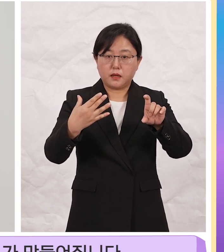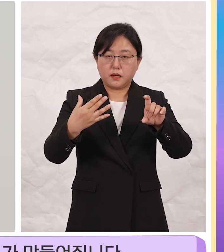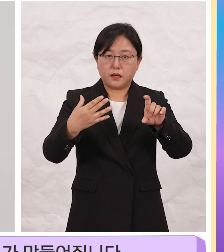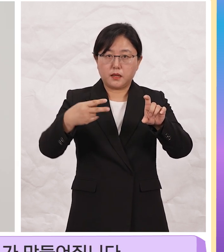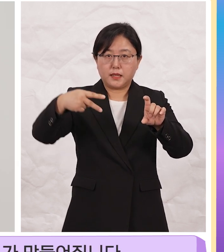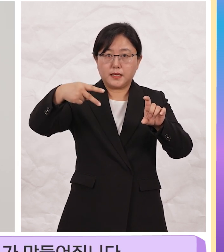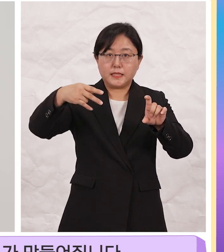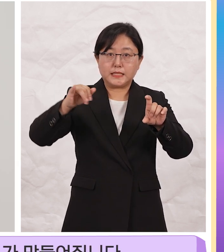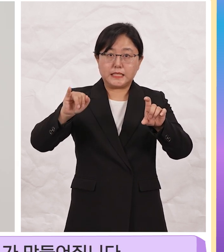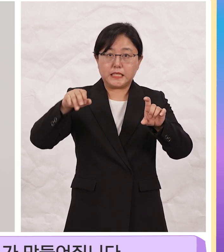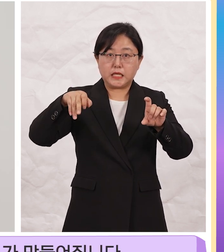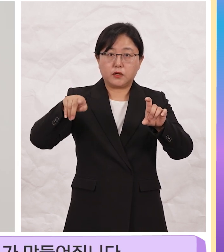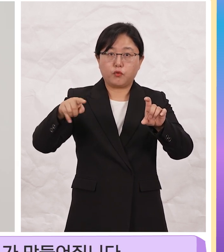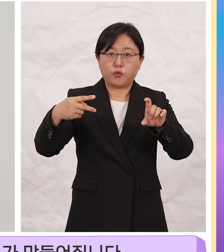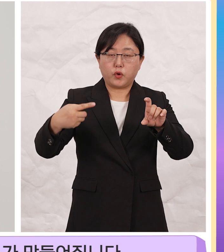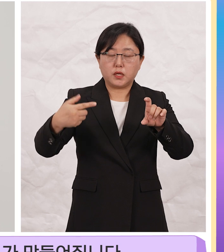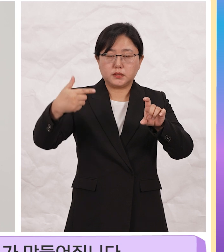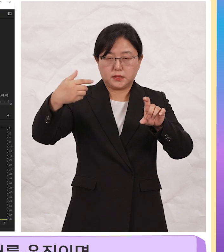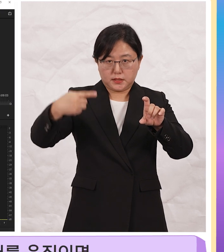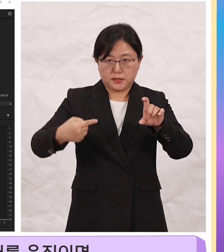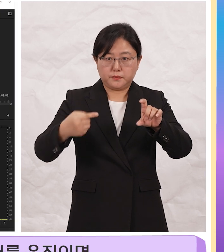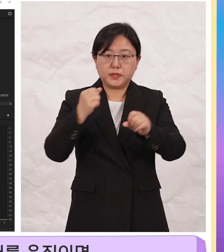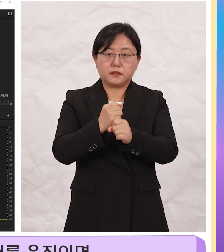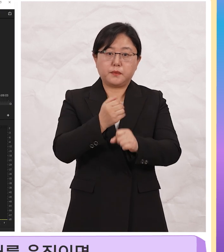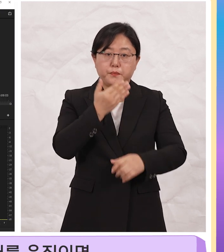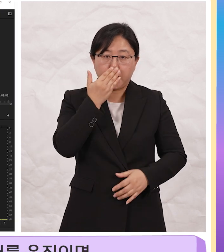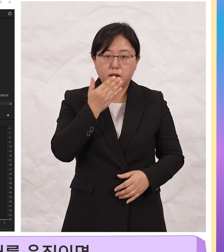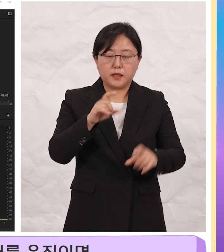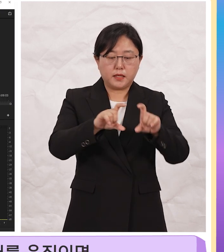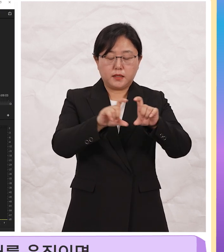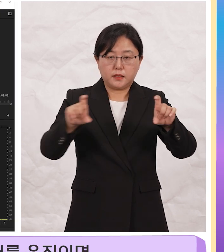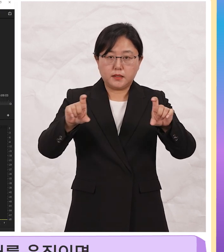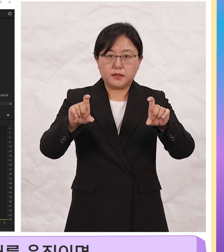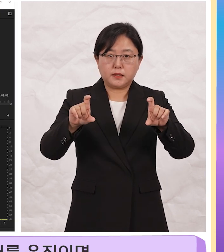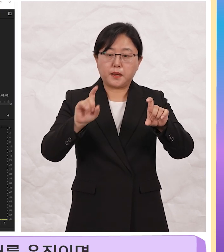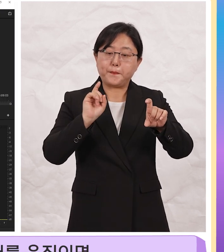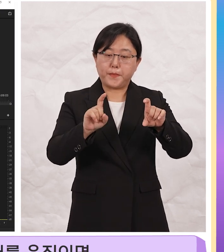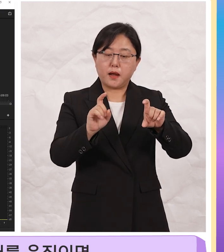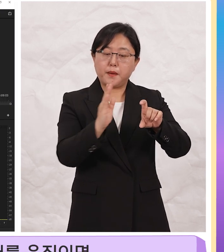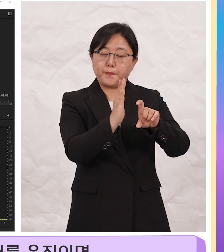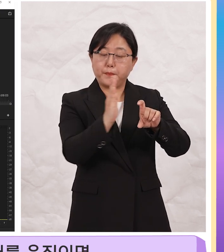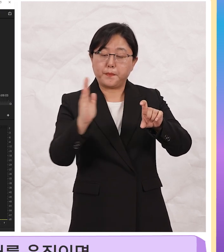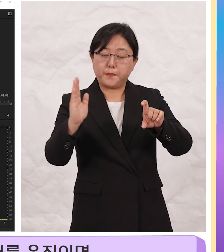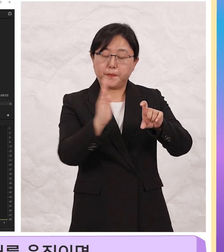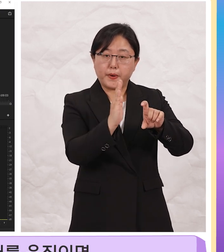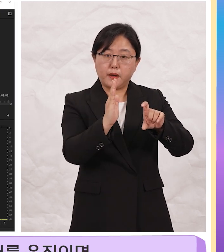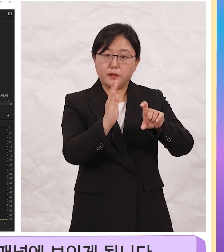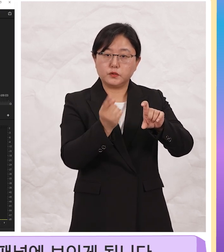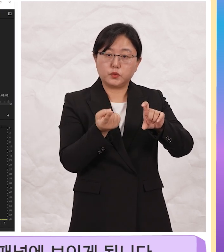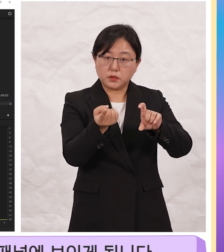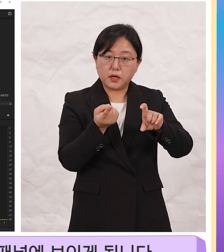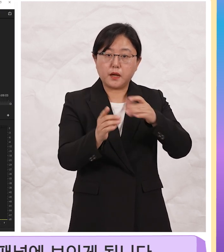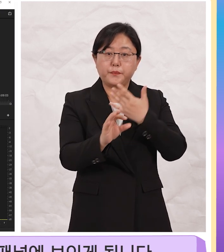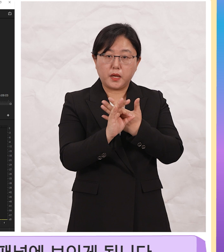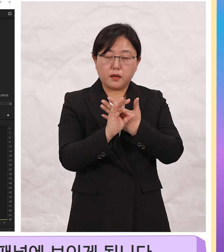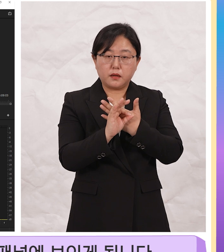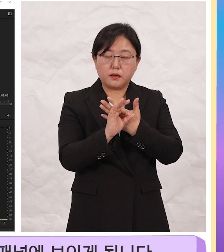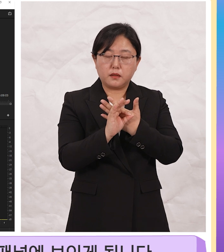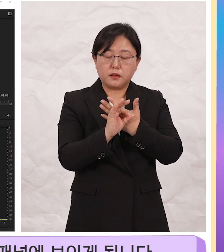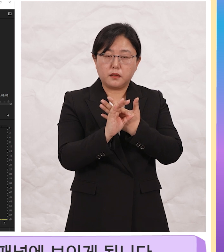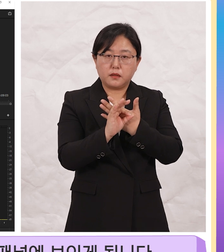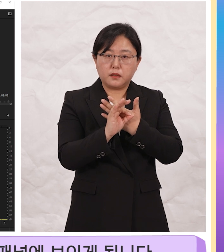활성화되면서 시퀀스가 만들어집니다. 이 타임라인 패널에 있는 재생 막대를 움직이면 그